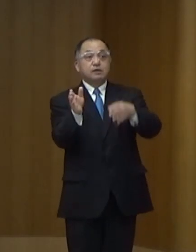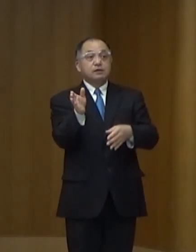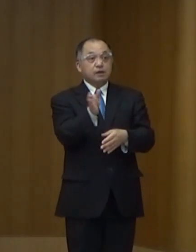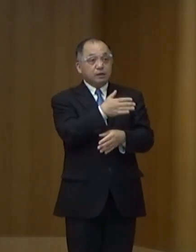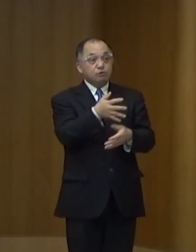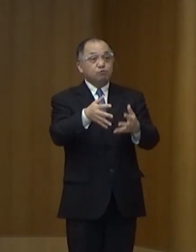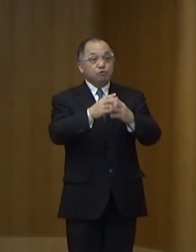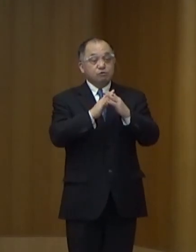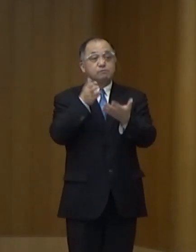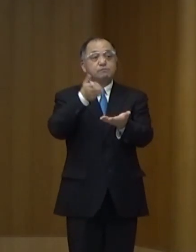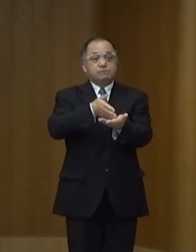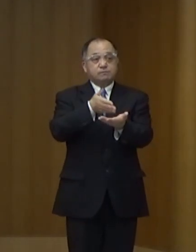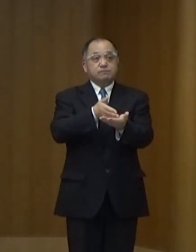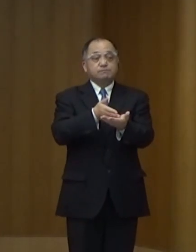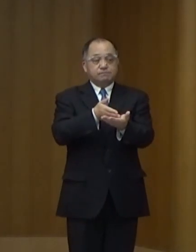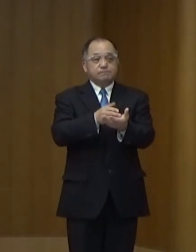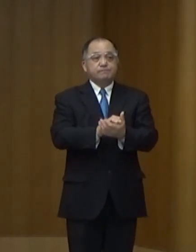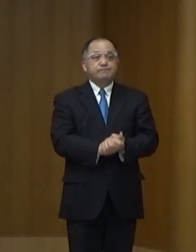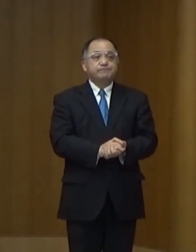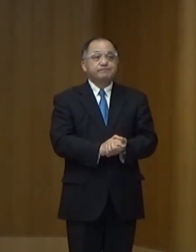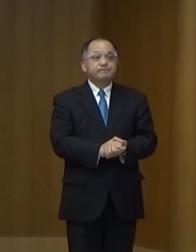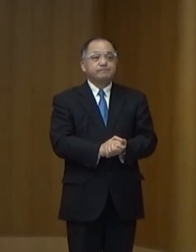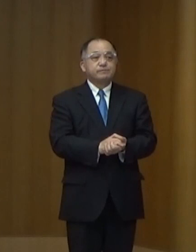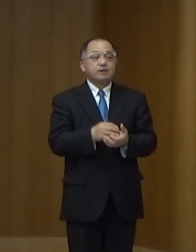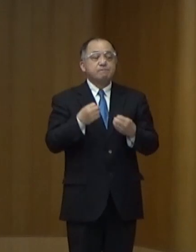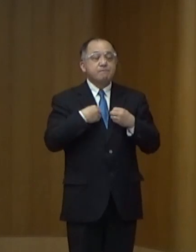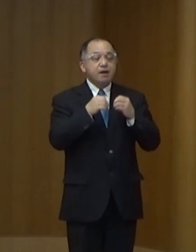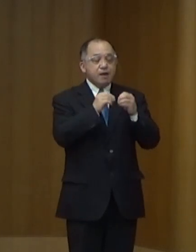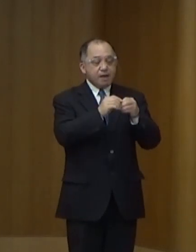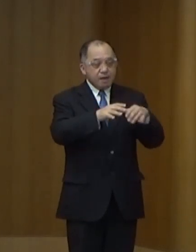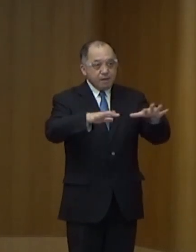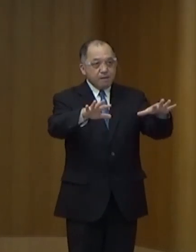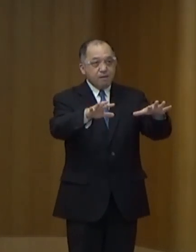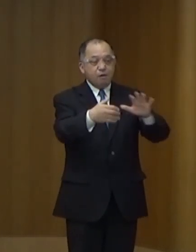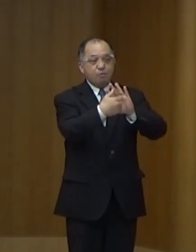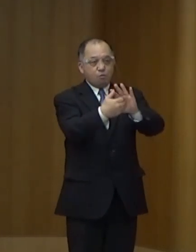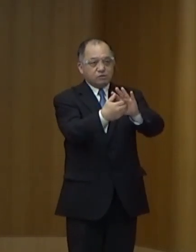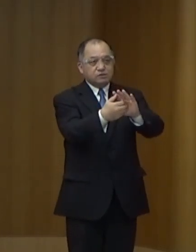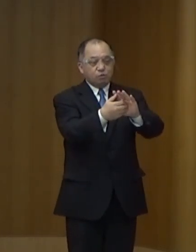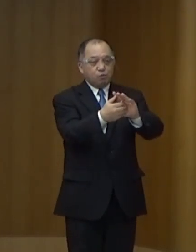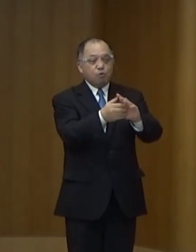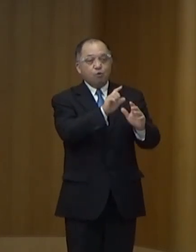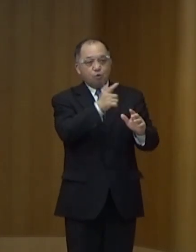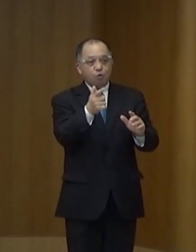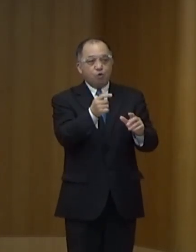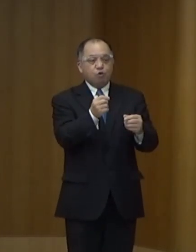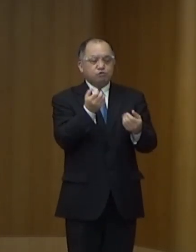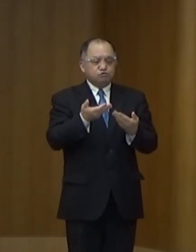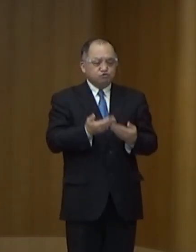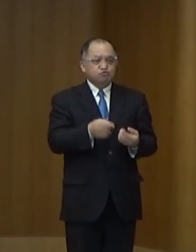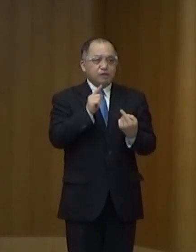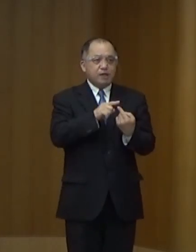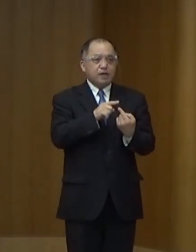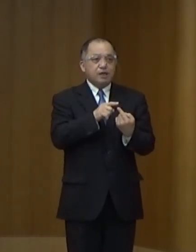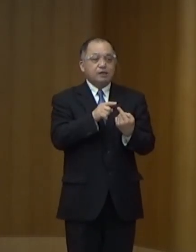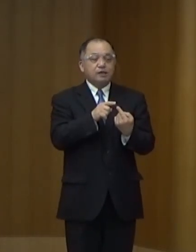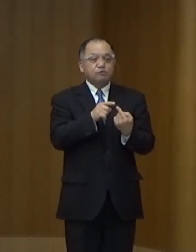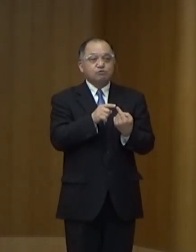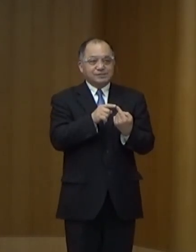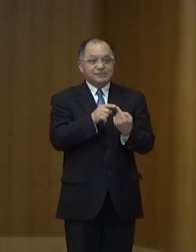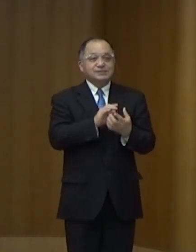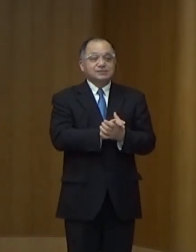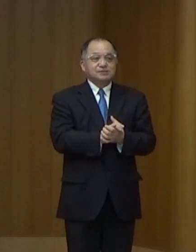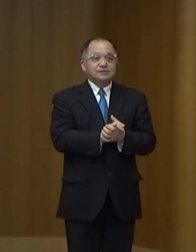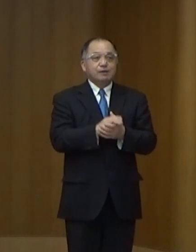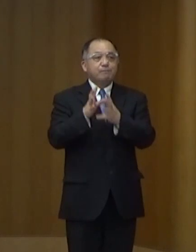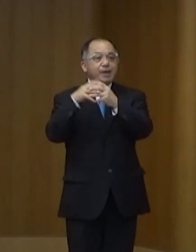ります、まん延防止等重点措置、こちらが適用されました宮城県、大阪府、